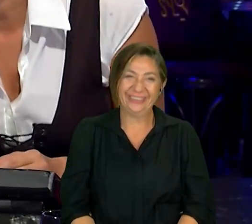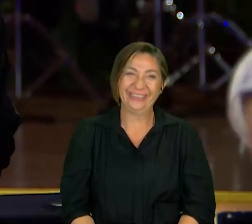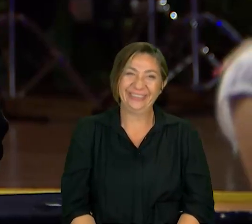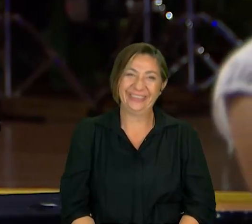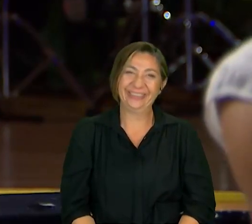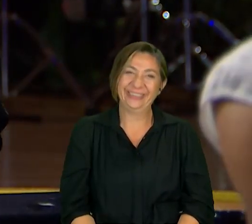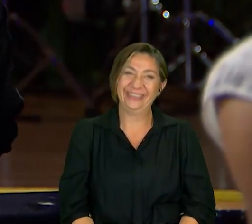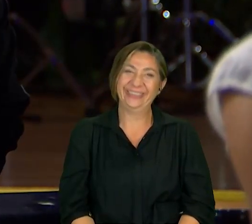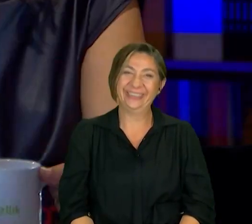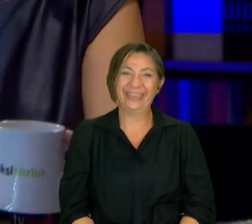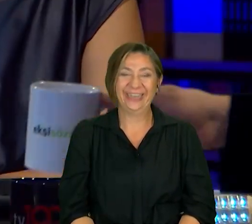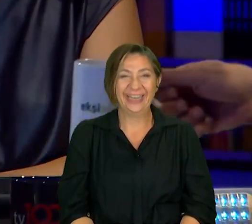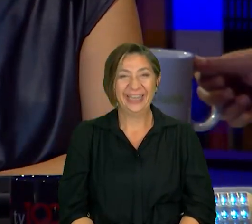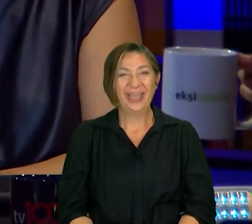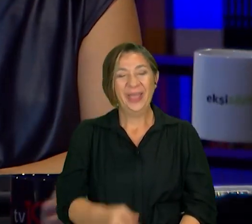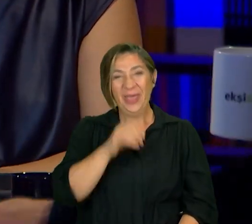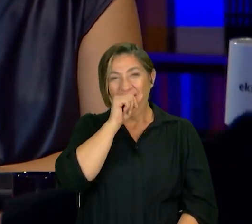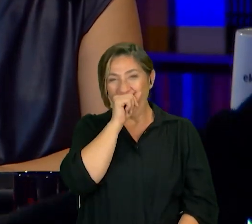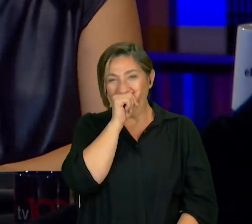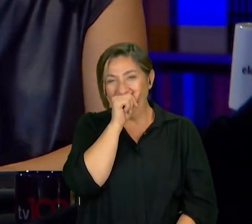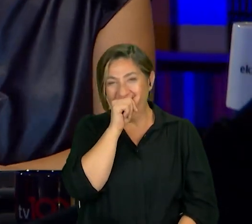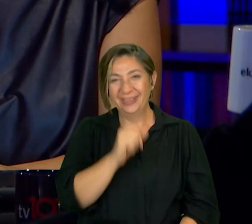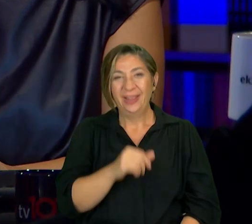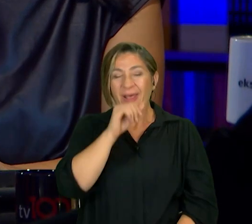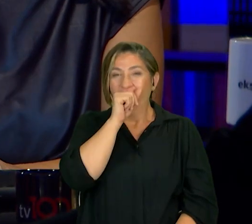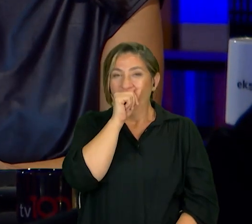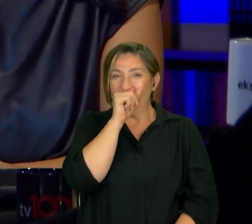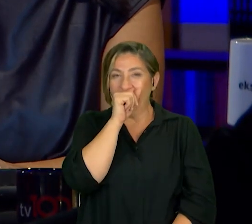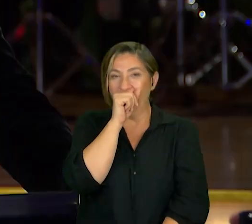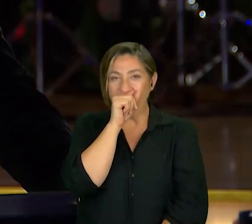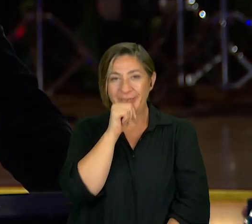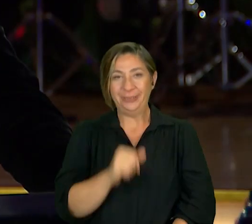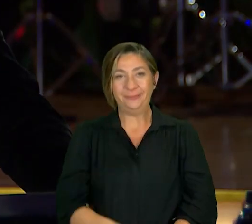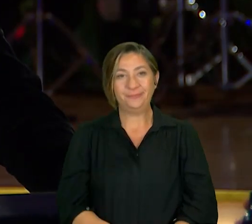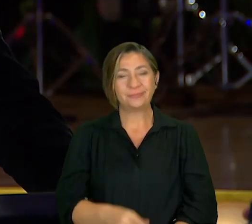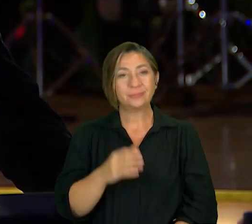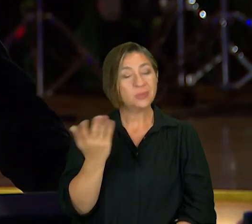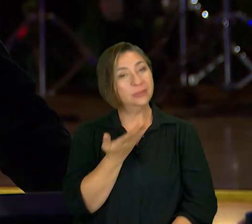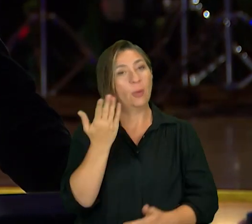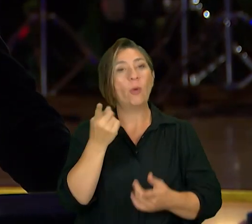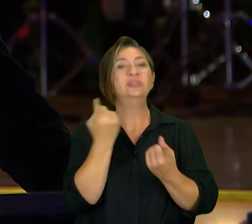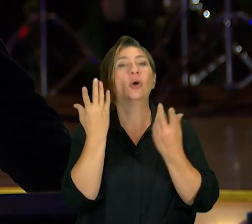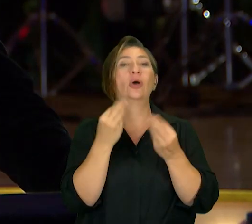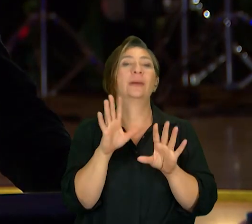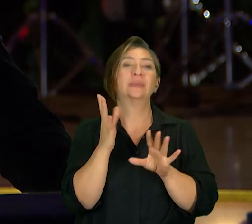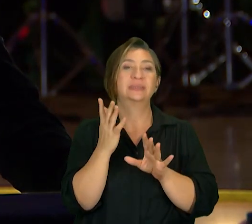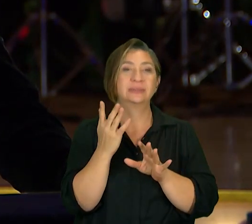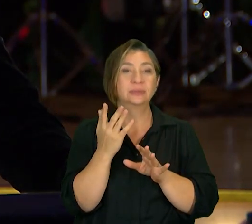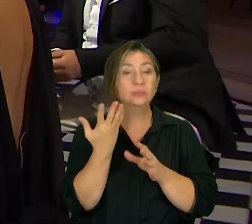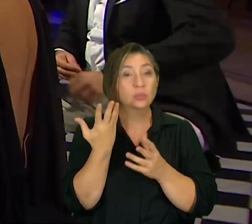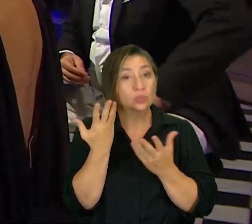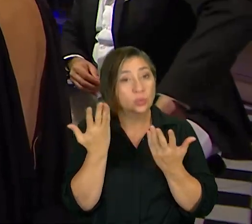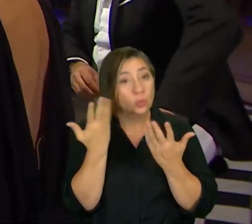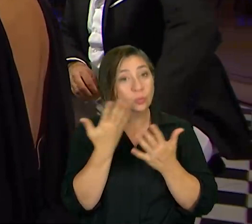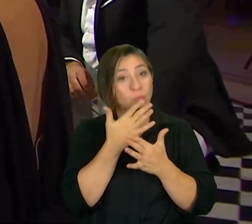söylüyorum. Hakikaten samimi söylüyorum. Ay çok acayip bir şey ya. Bir baharlar ömür geçiyormuş demek ki. Nasıl ya? Böyle bir şey olamaz abi. Çok biz... Ya ben...